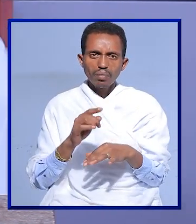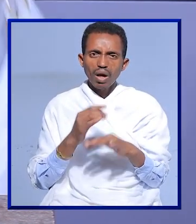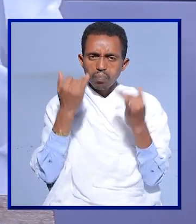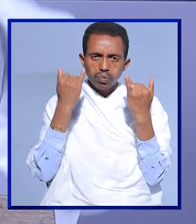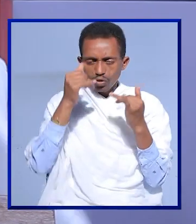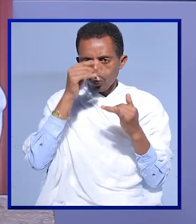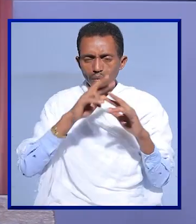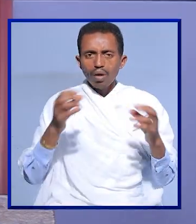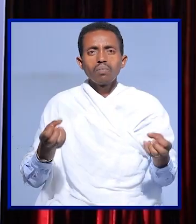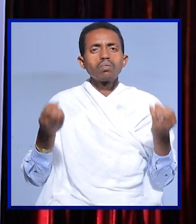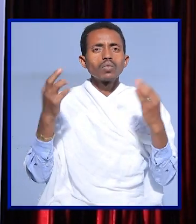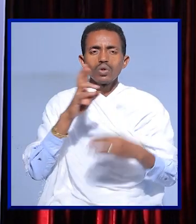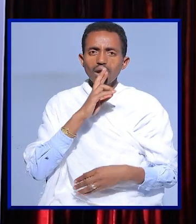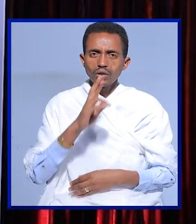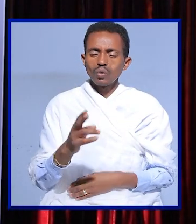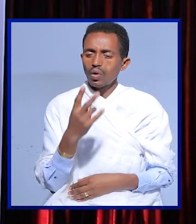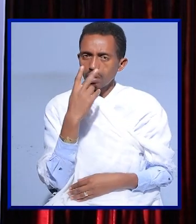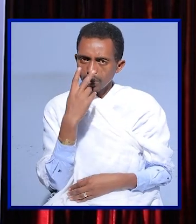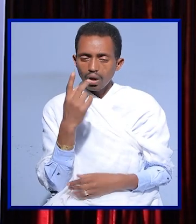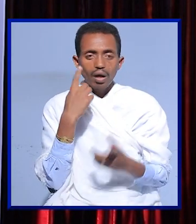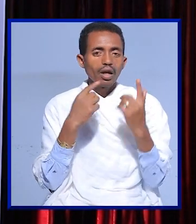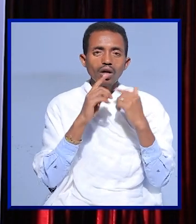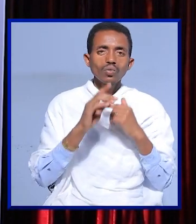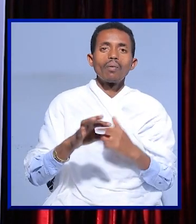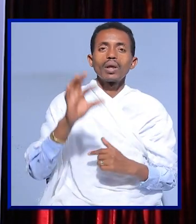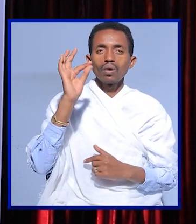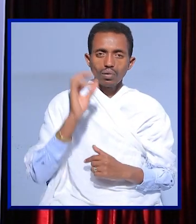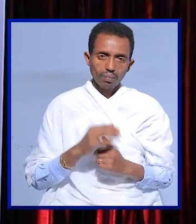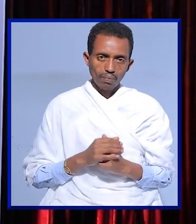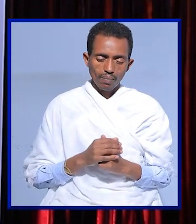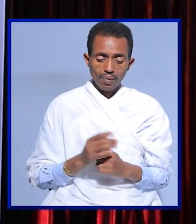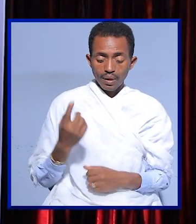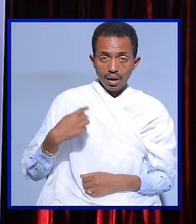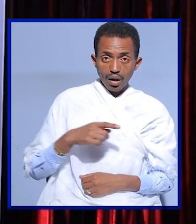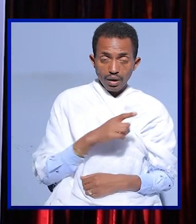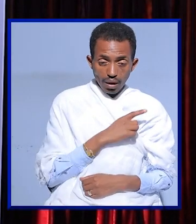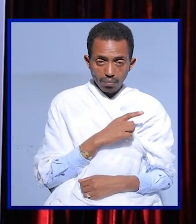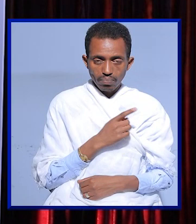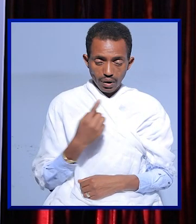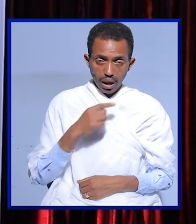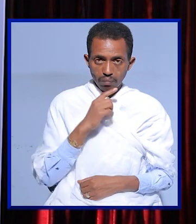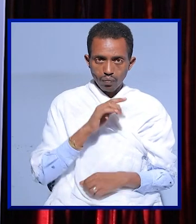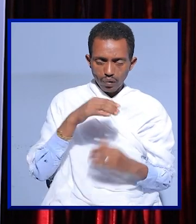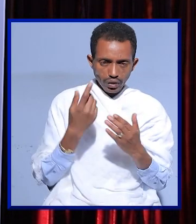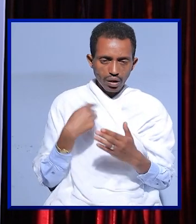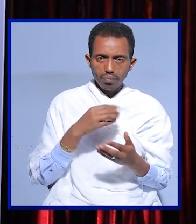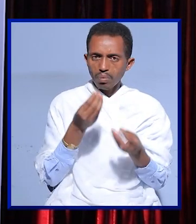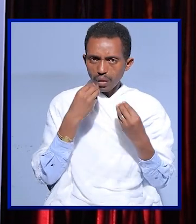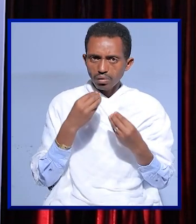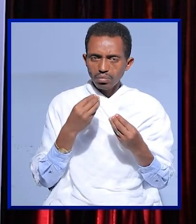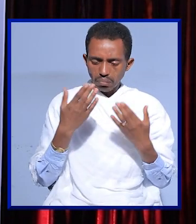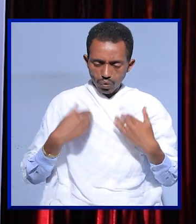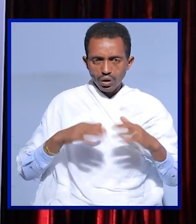ወገኖች ብዙዎች ናቸው እያለቀሱ ነው ያሉት። እኛ ማረዱ ይቅርብን እኛ መብላቱ